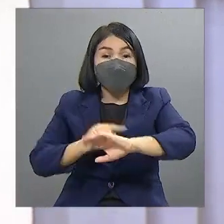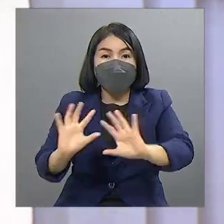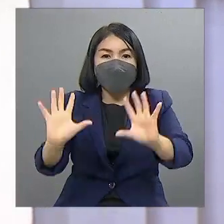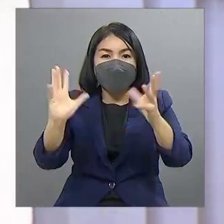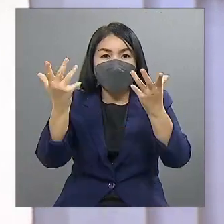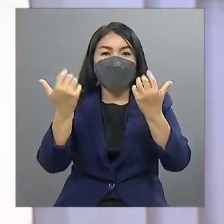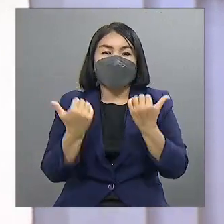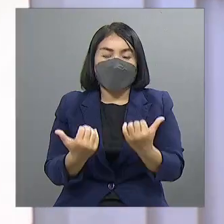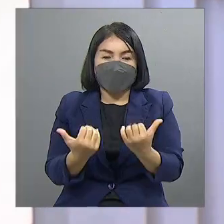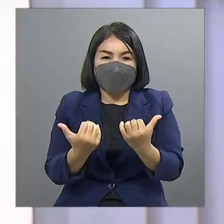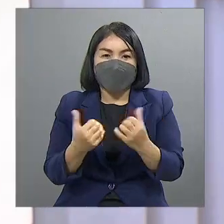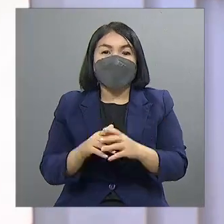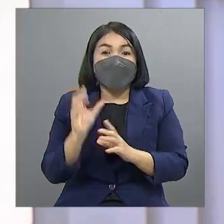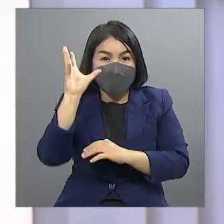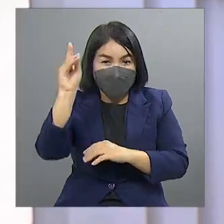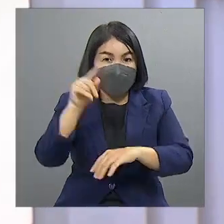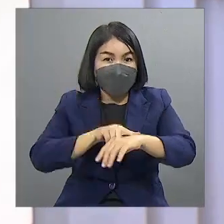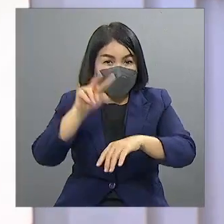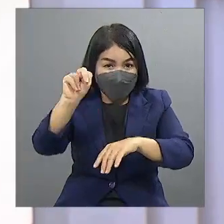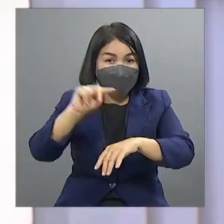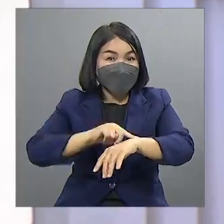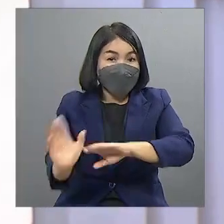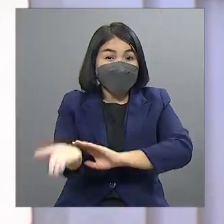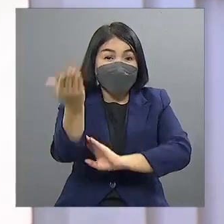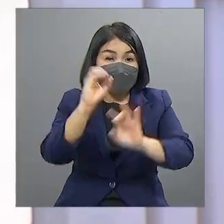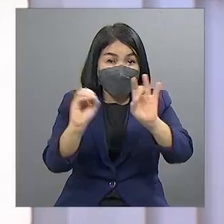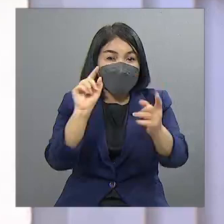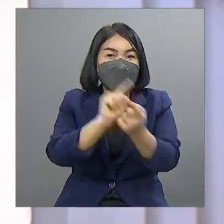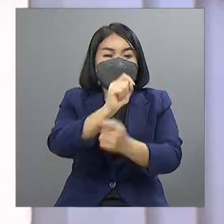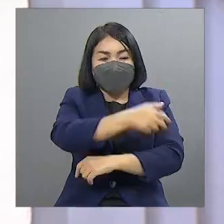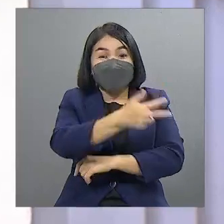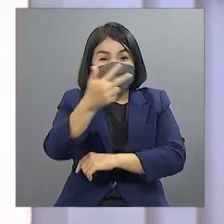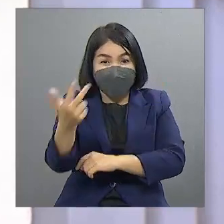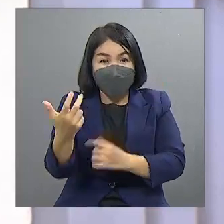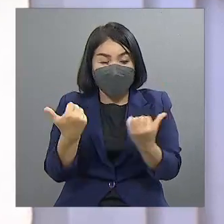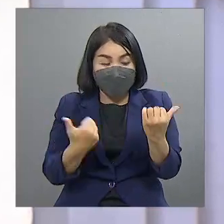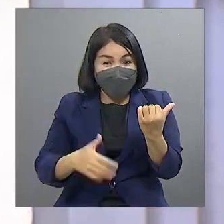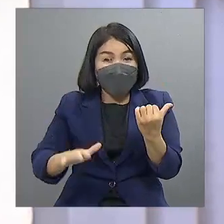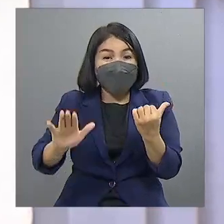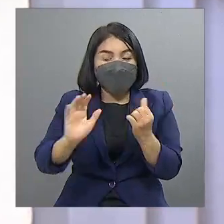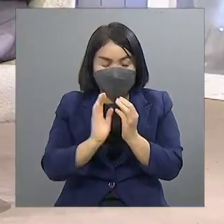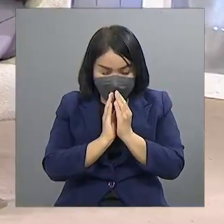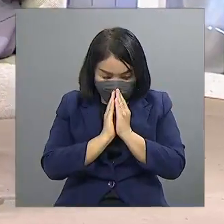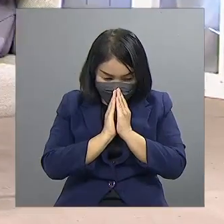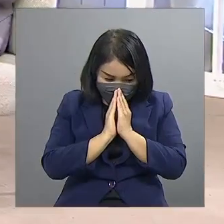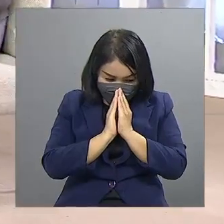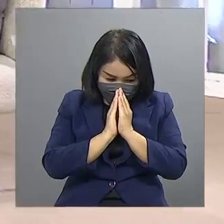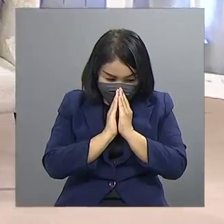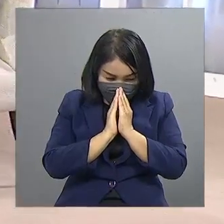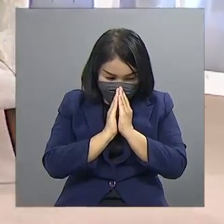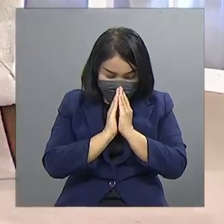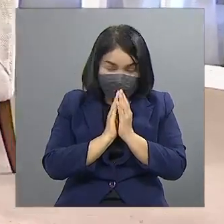ตี้พรุ่งนี้เรามีนัดกัน 8:00 นทางช่องไทย PBS นะครับลากันไปก่อนนะครับสวัสดีครับ สวัสดีครับ สวัสดีค่ะ